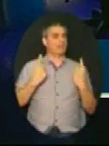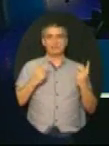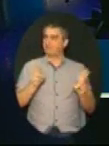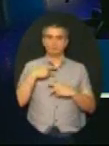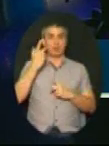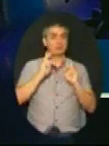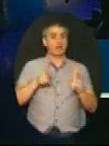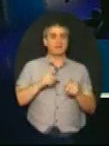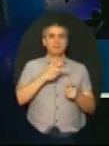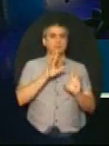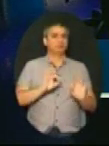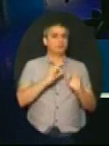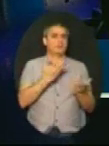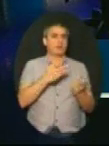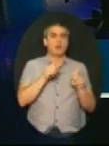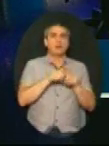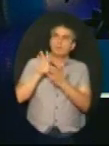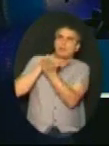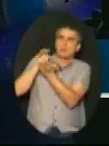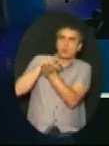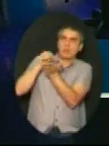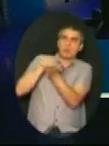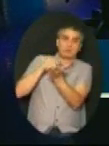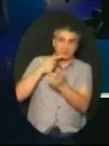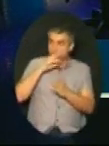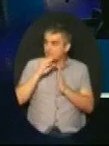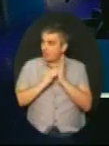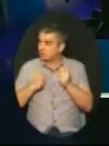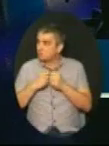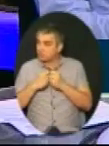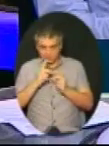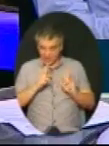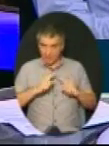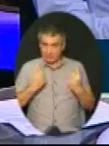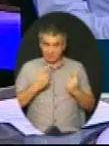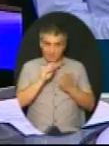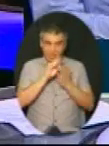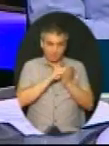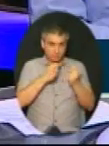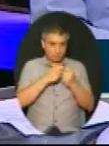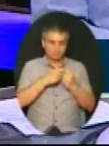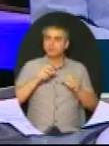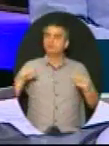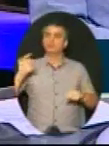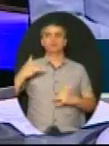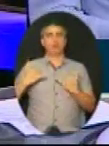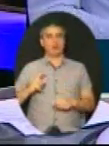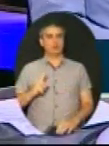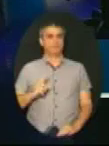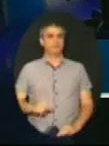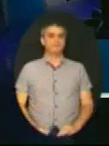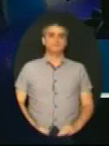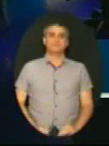יכול להיות אלטרנטיבה אם אתה שום דבר, אם כל הזמן רק חיקוי. לרשימה המשותפת? זה אלטרנטיבה לשם השם המשותפת. לשלטון של היום.